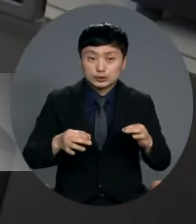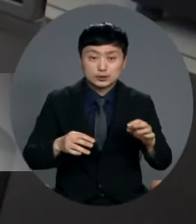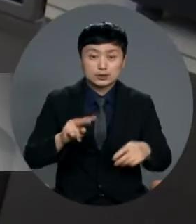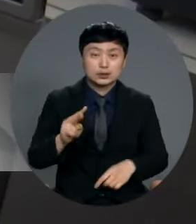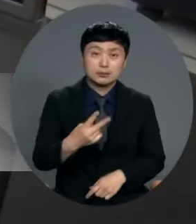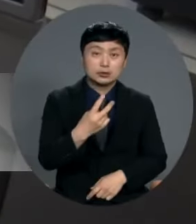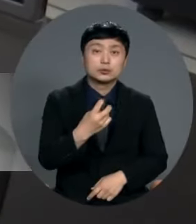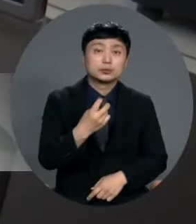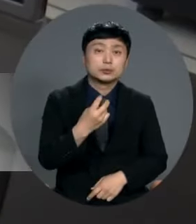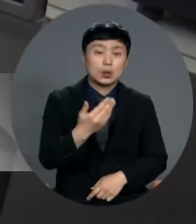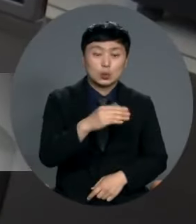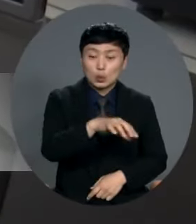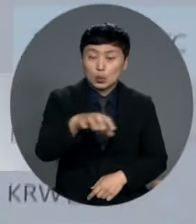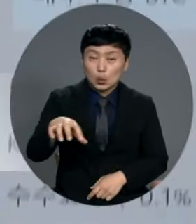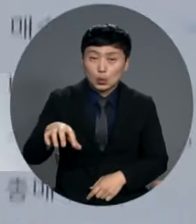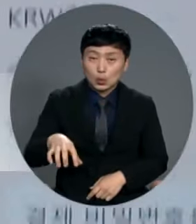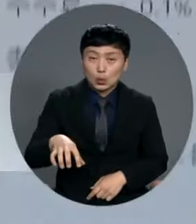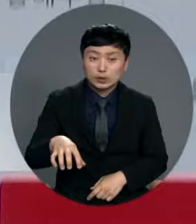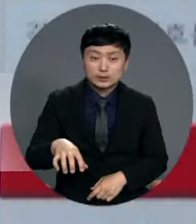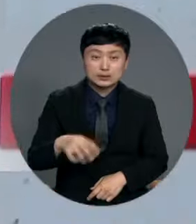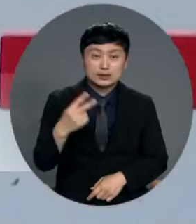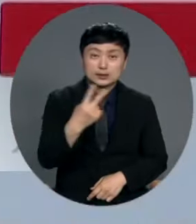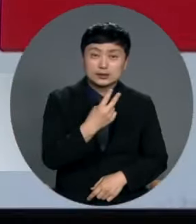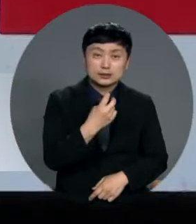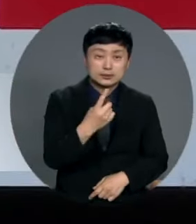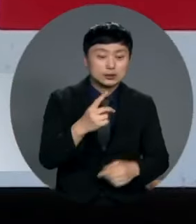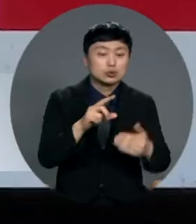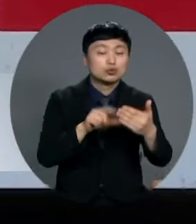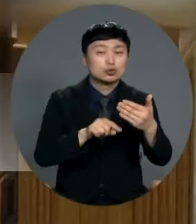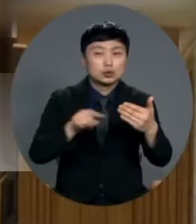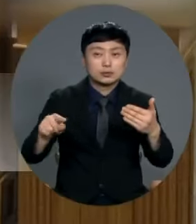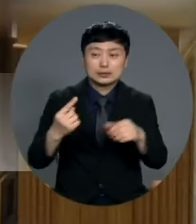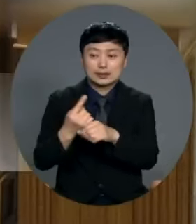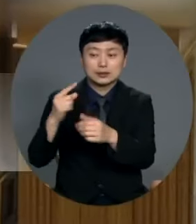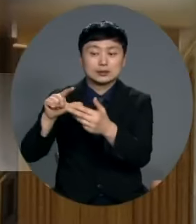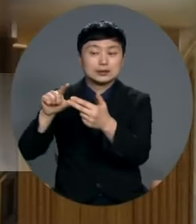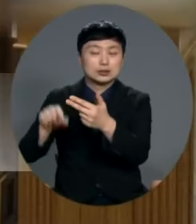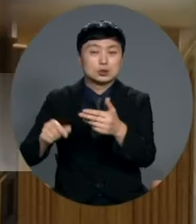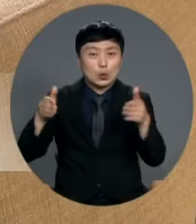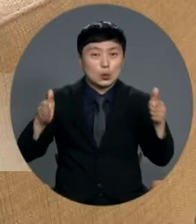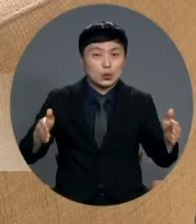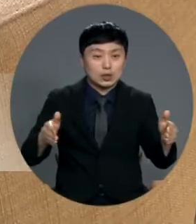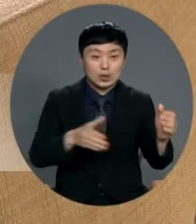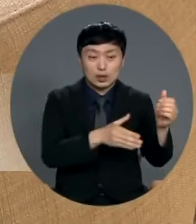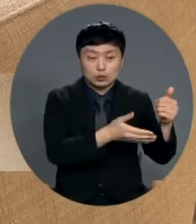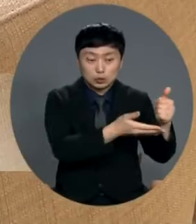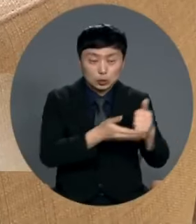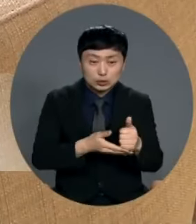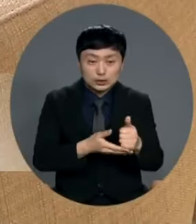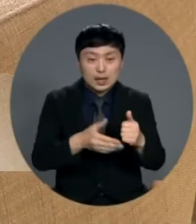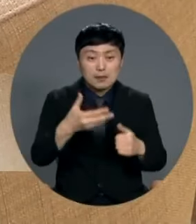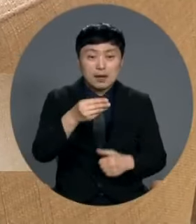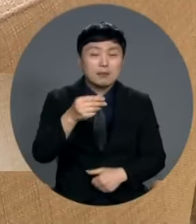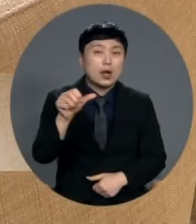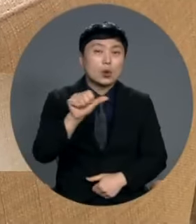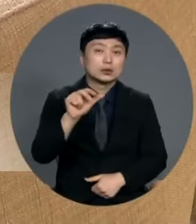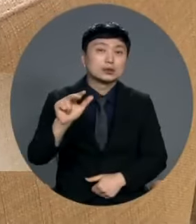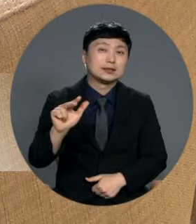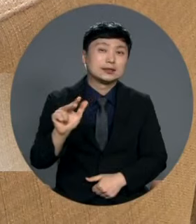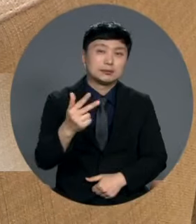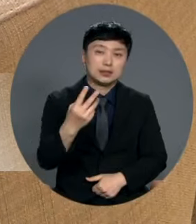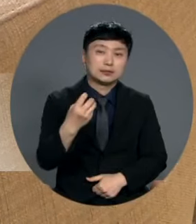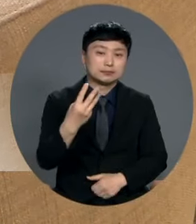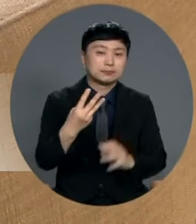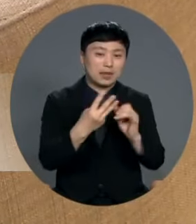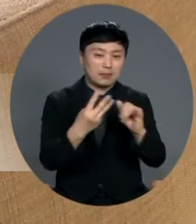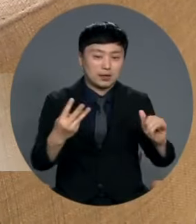229개 영업점에서는 2021년 9월부터 지난해 7월까지 고객 8573 3명의